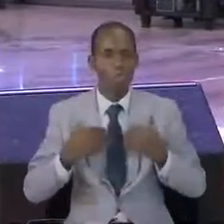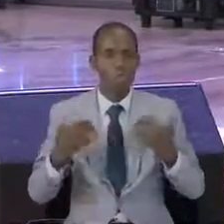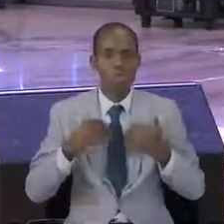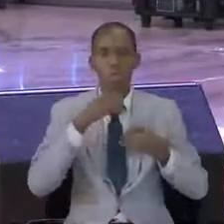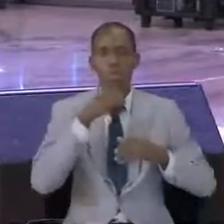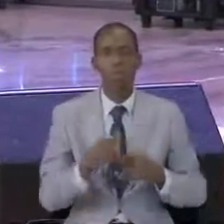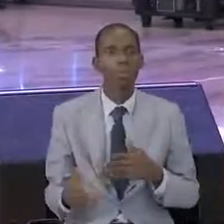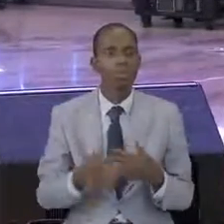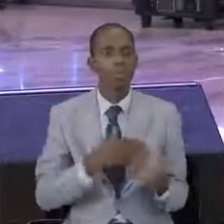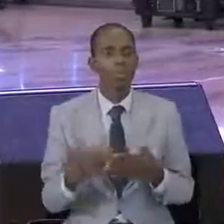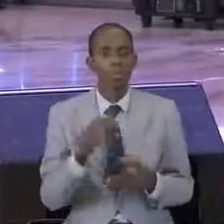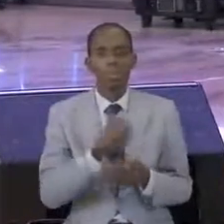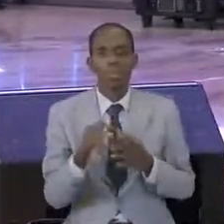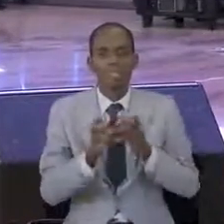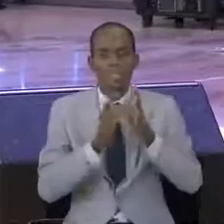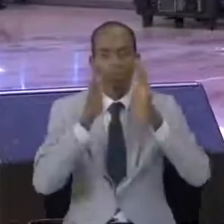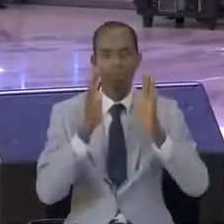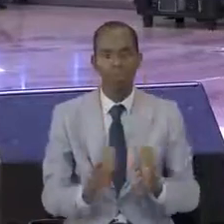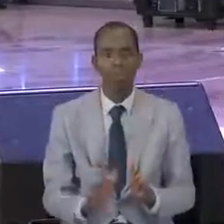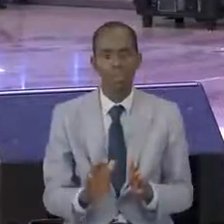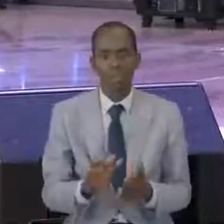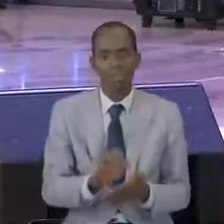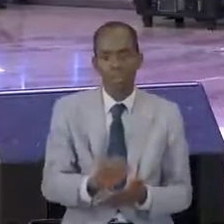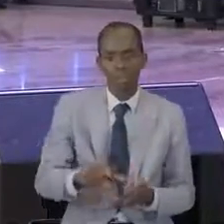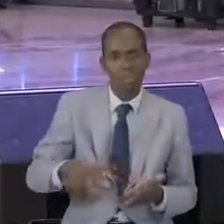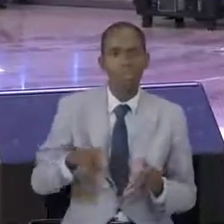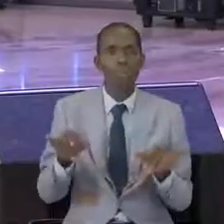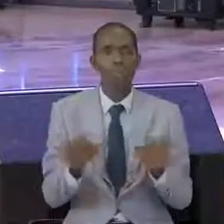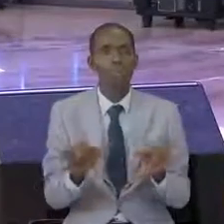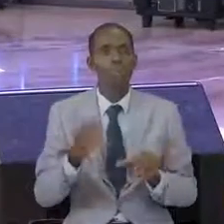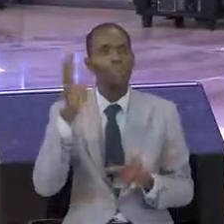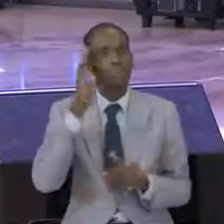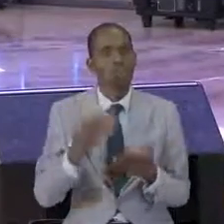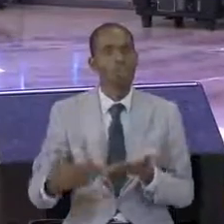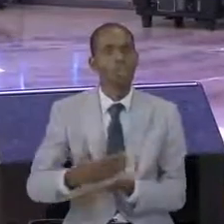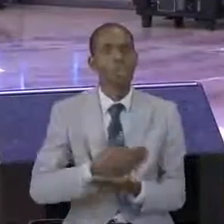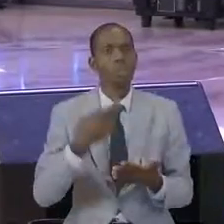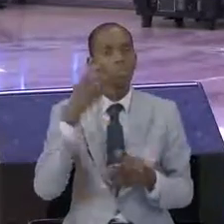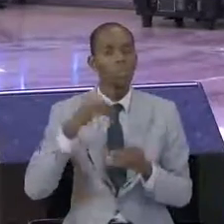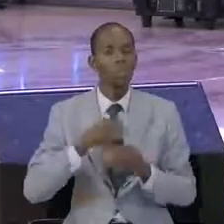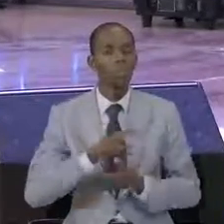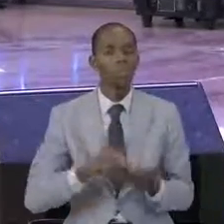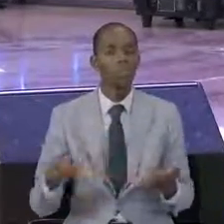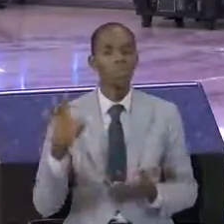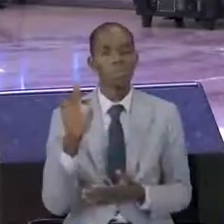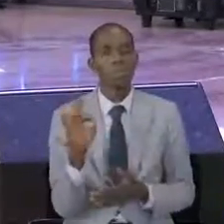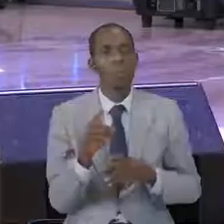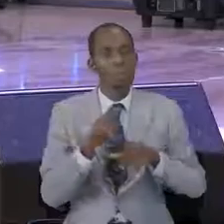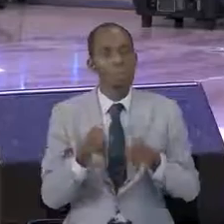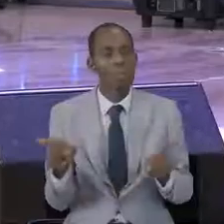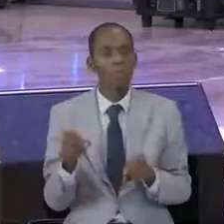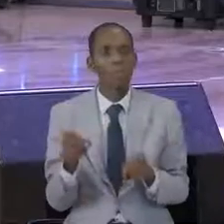que je ne fais aura semé et le moissonnera aussi verset 8